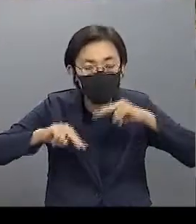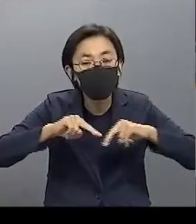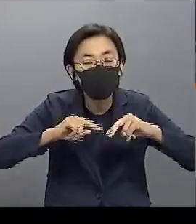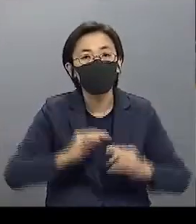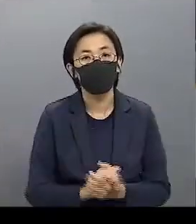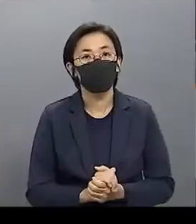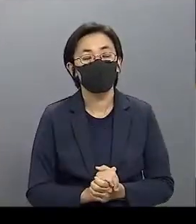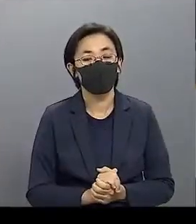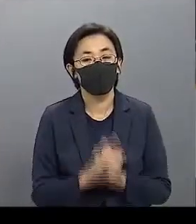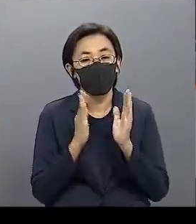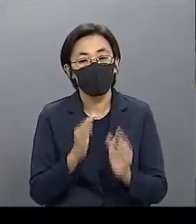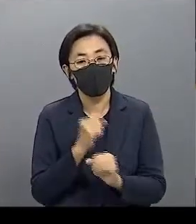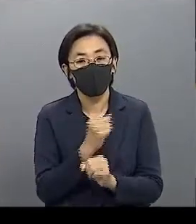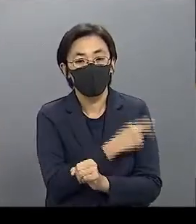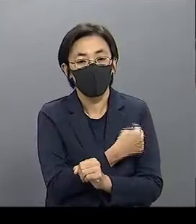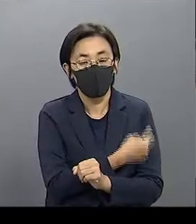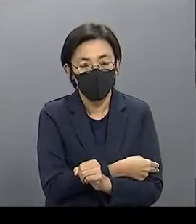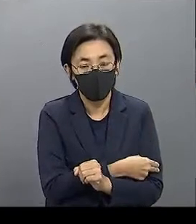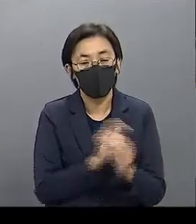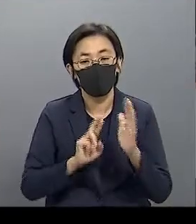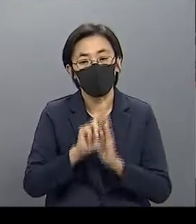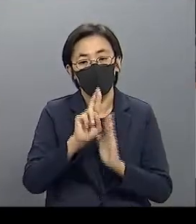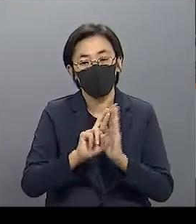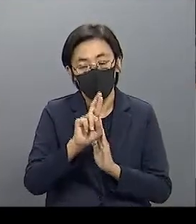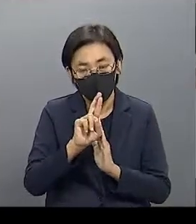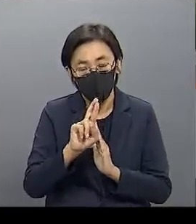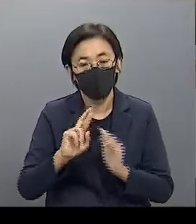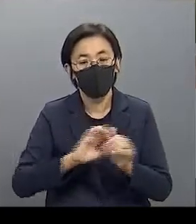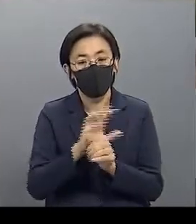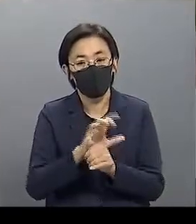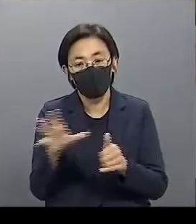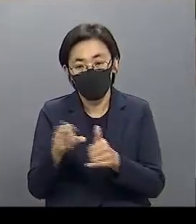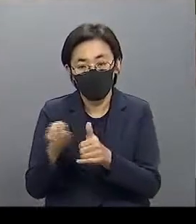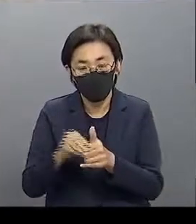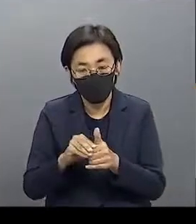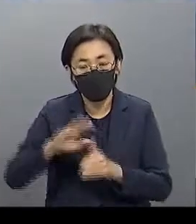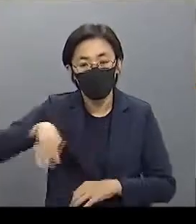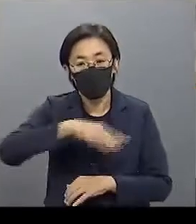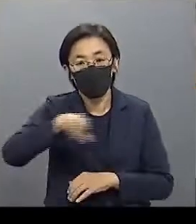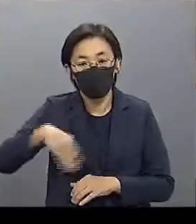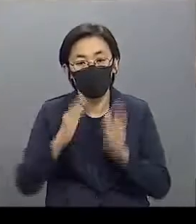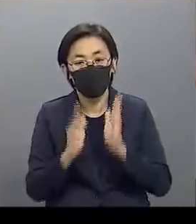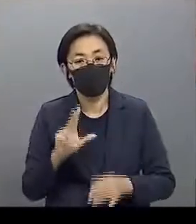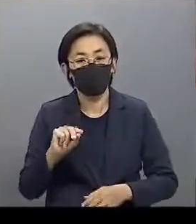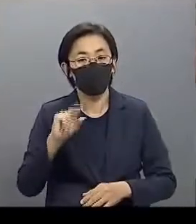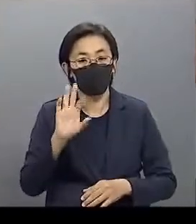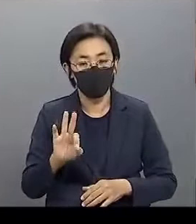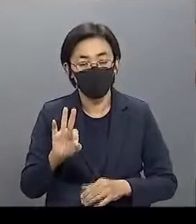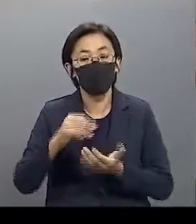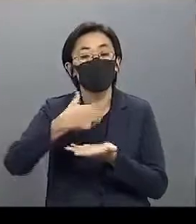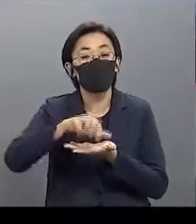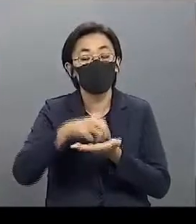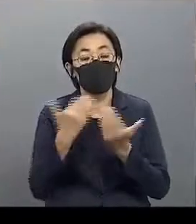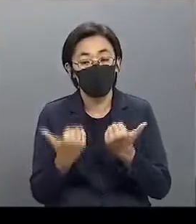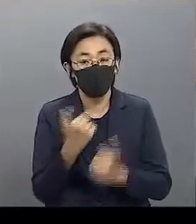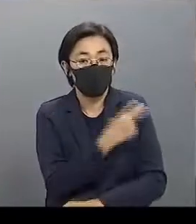างการแพทย์โรงพยาบาลเชียงรายประชานุเคราะห์ติดเชื้อโควิด-19 รวม39คนมีรายงานนะคะว่าทางโรงพยาบาลเตรียมใ